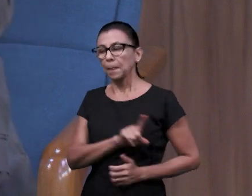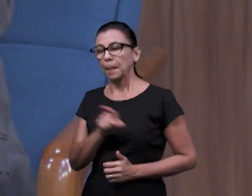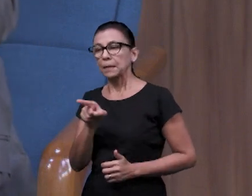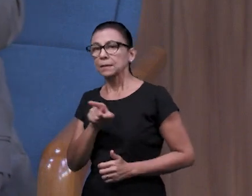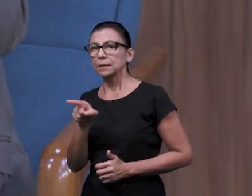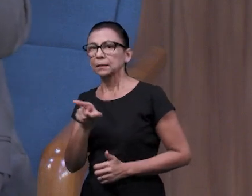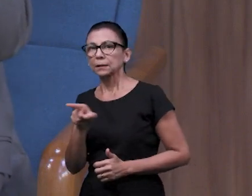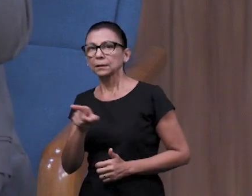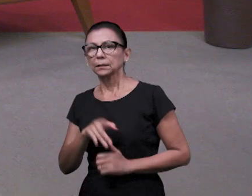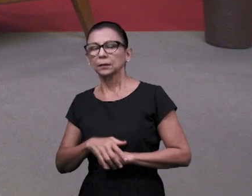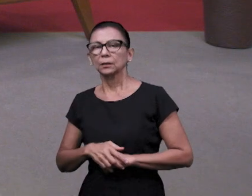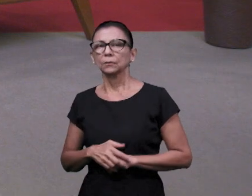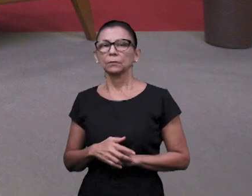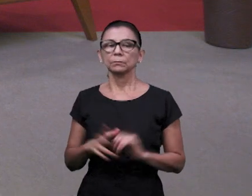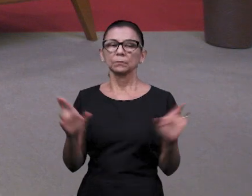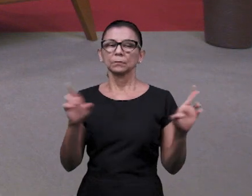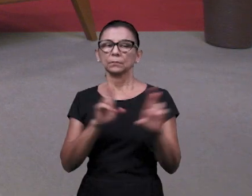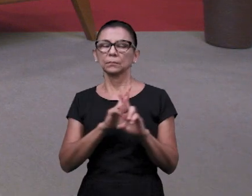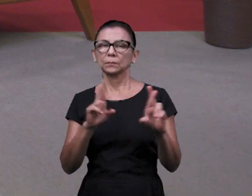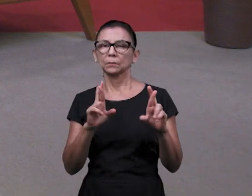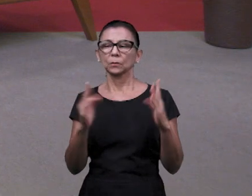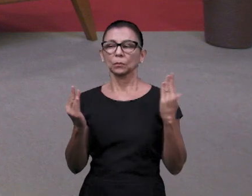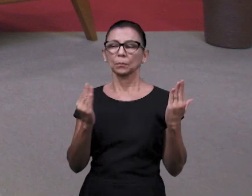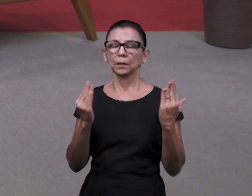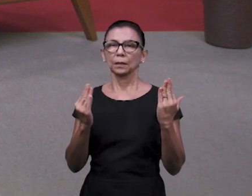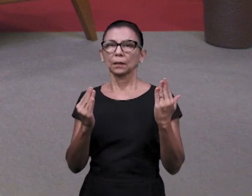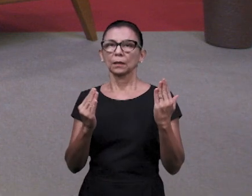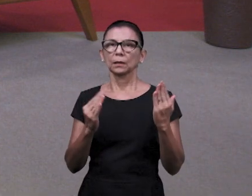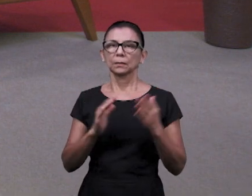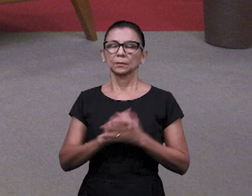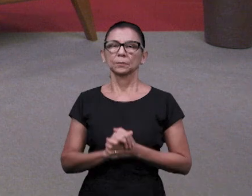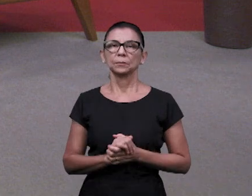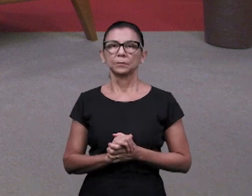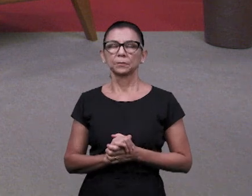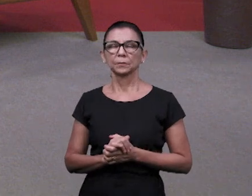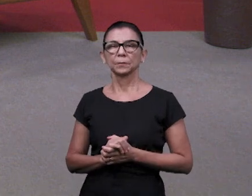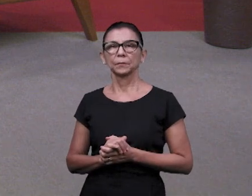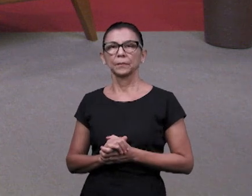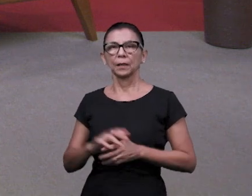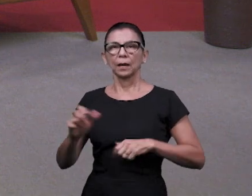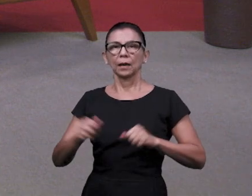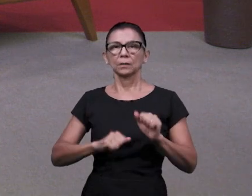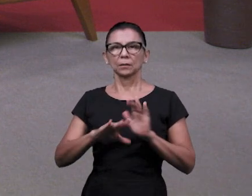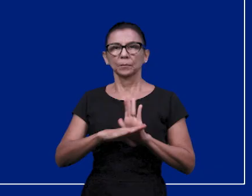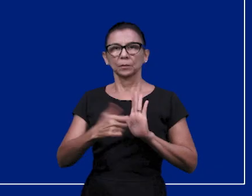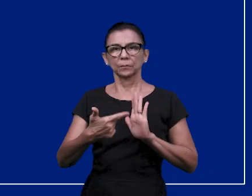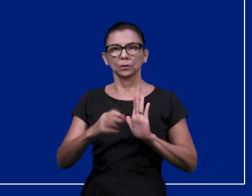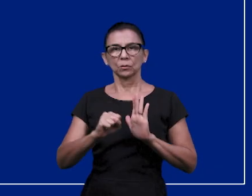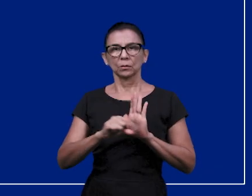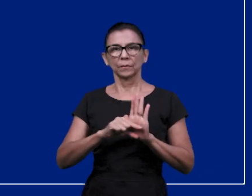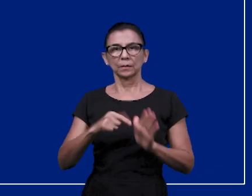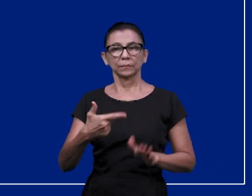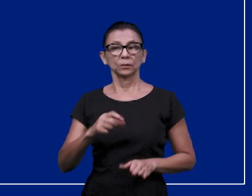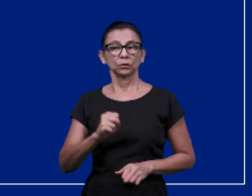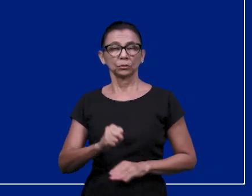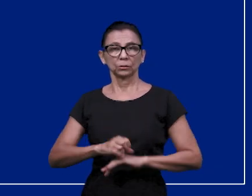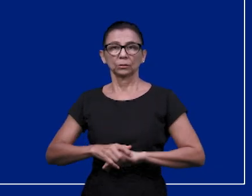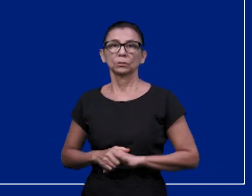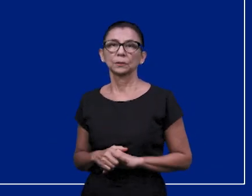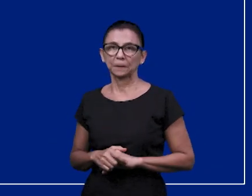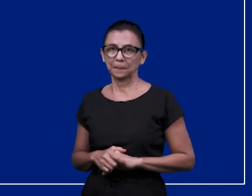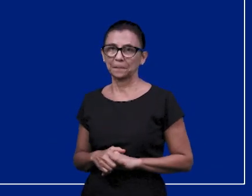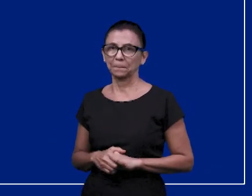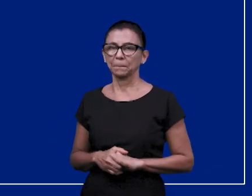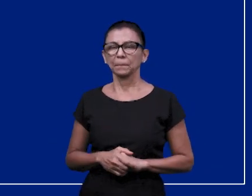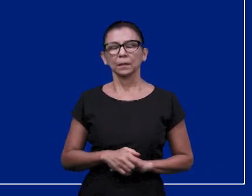Testament où Abzak apparaît, mais on va lire un texte du Nouveau Testament qui fait la comparaison prophétique, qui pointe vers l'Église, qui se trouve en